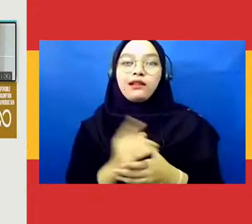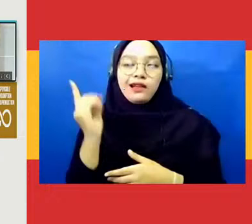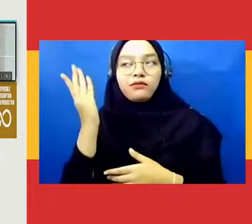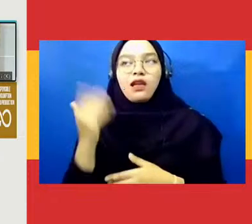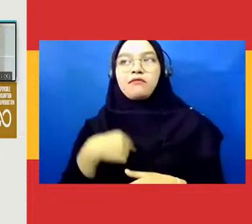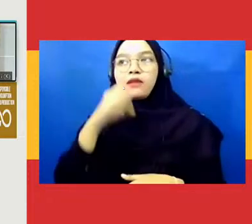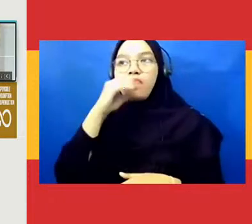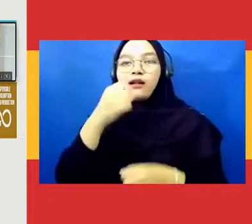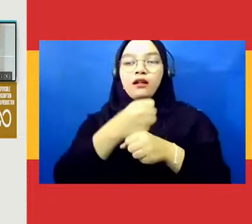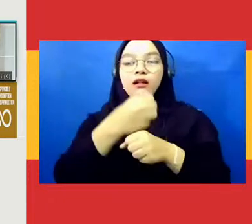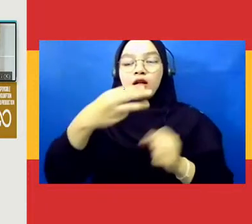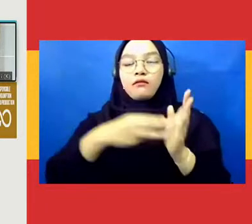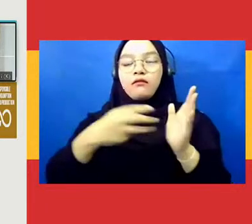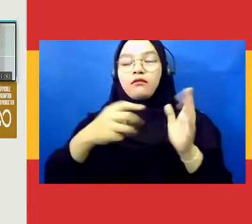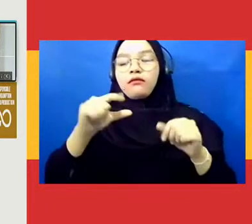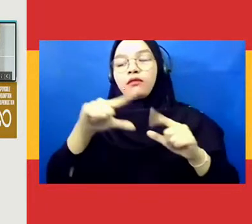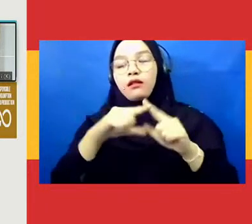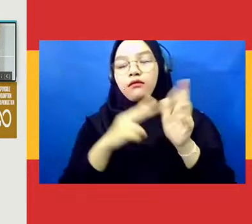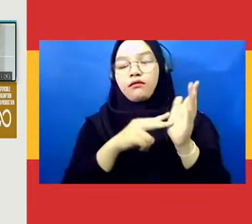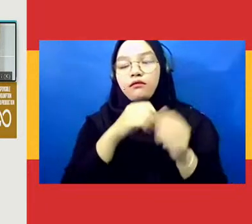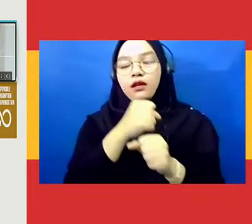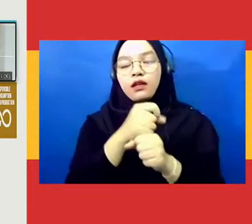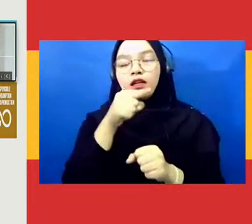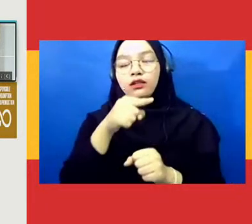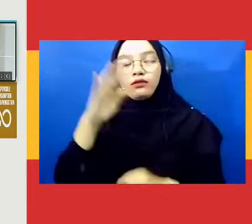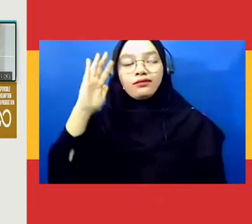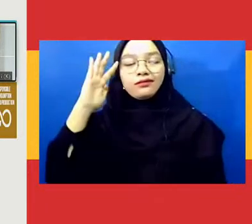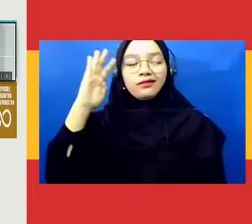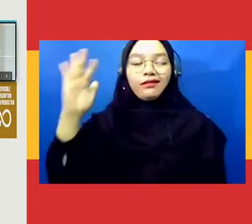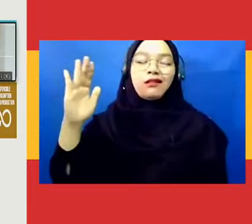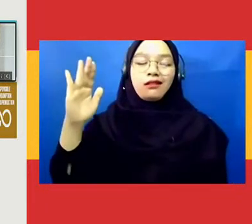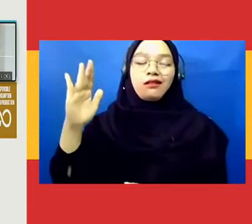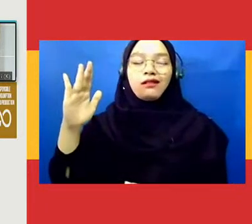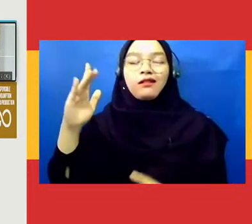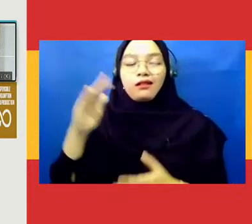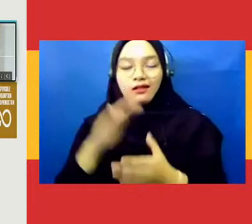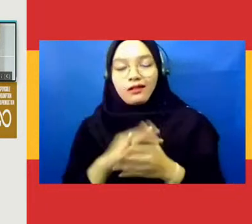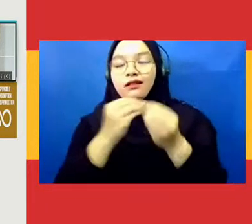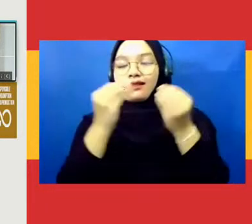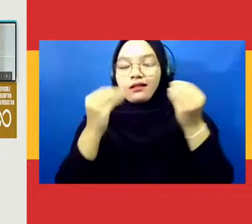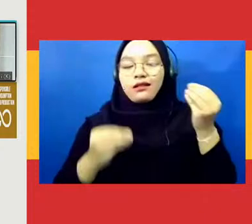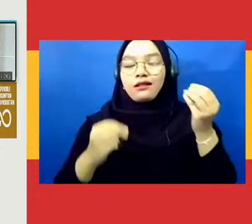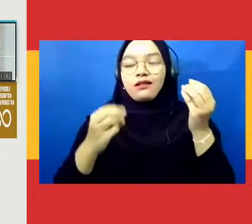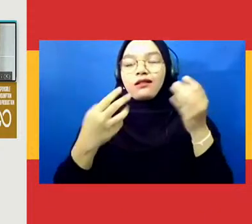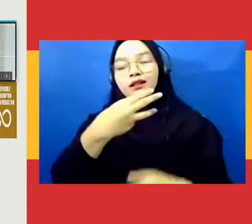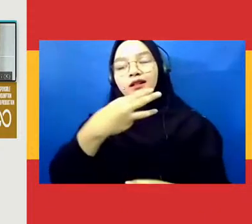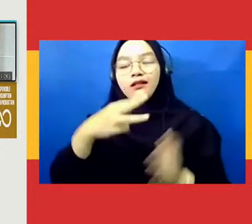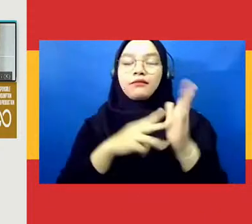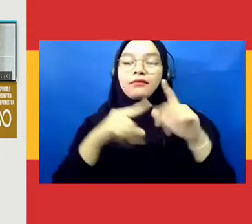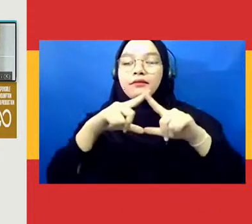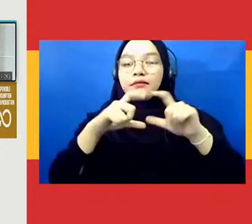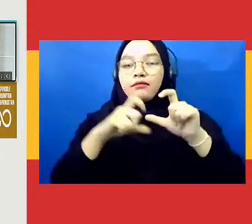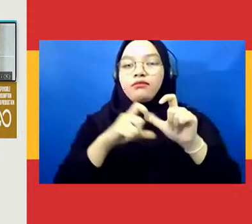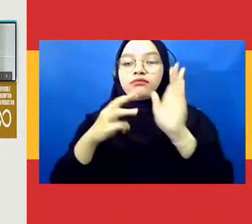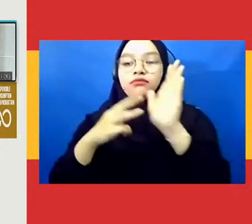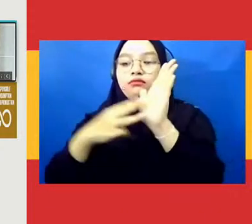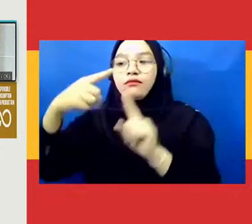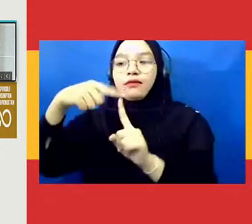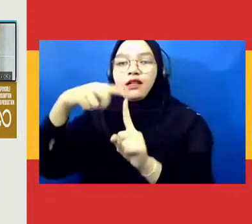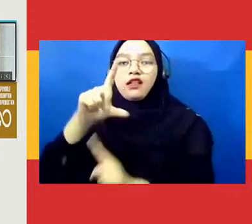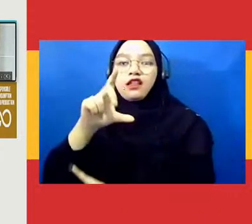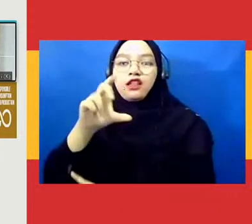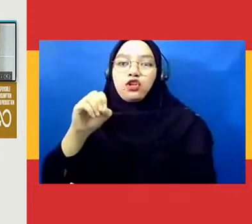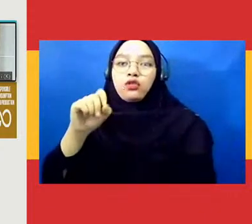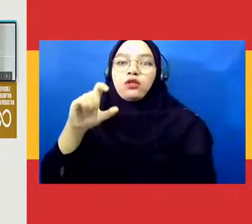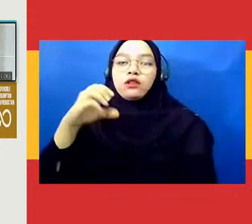kita untuk metro, yaitu mencapai generasi emas metro cemerlang. Tentu itu tidak lepas juga dari